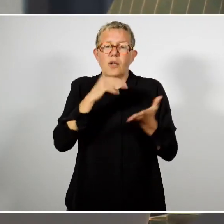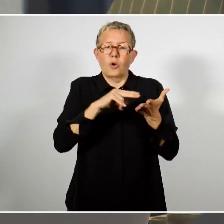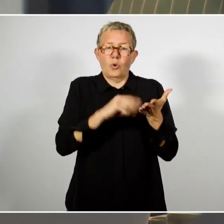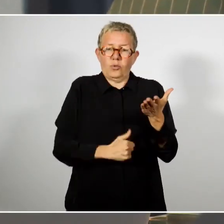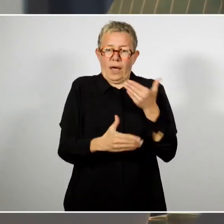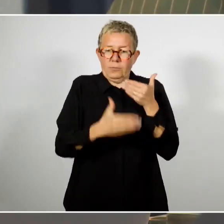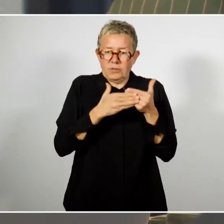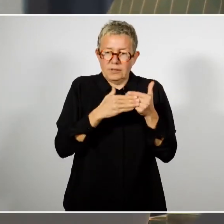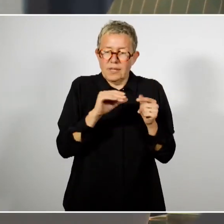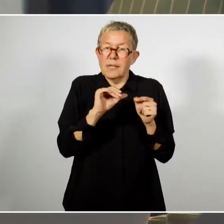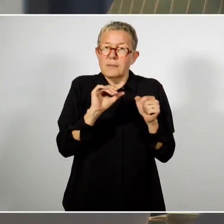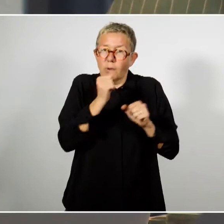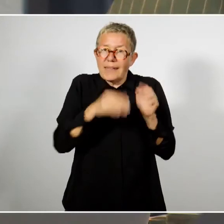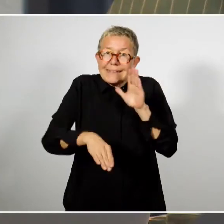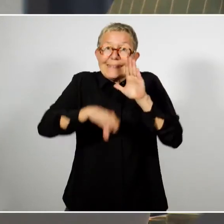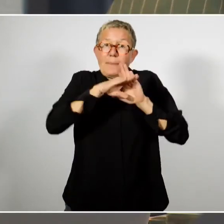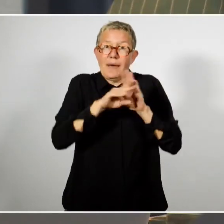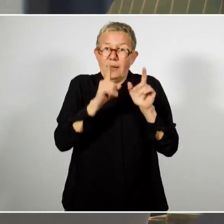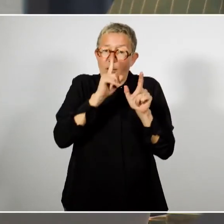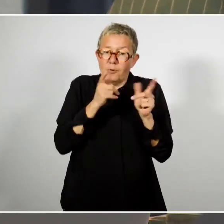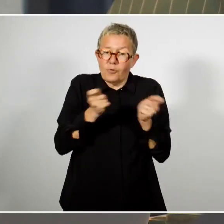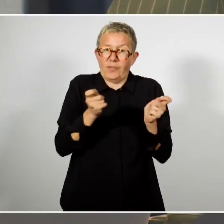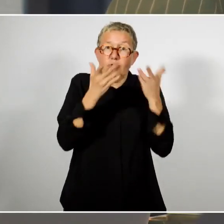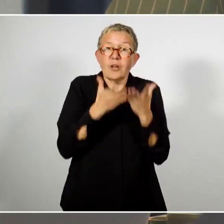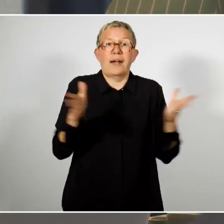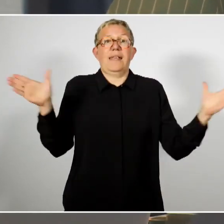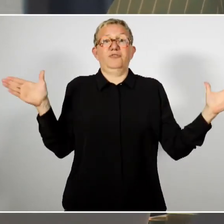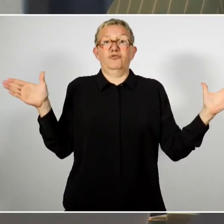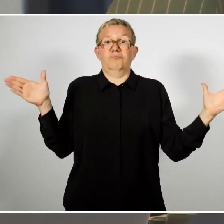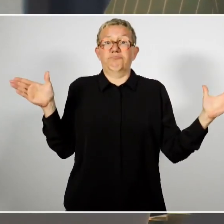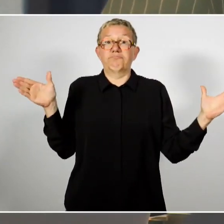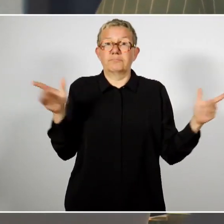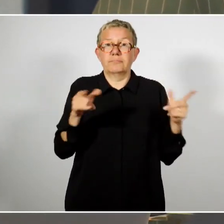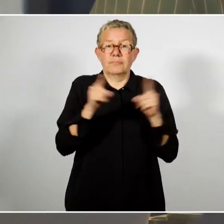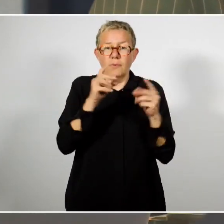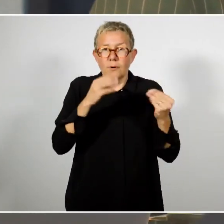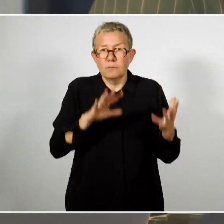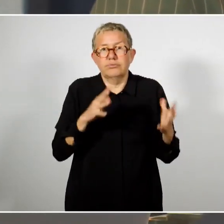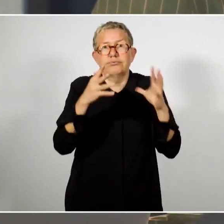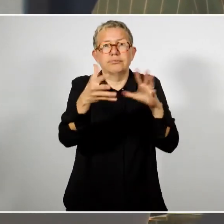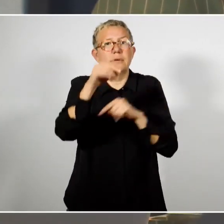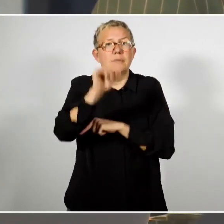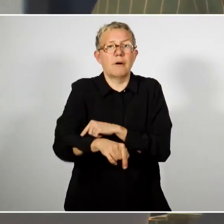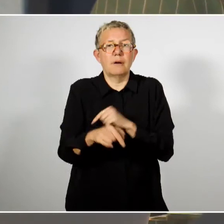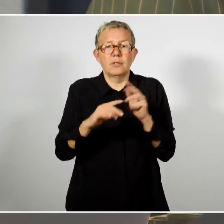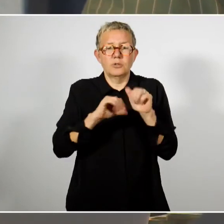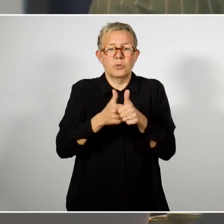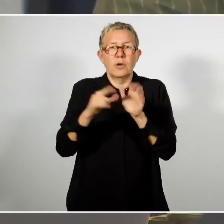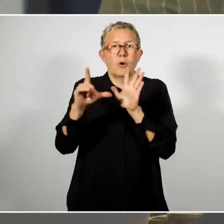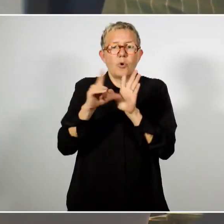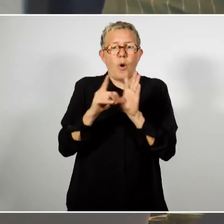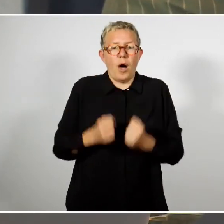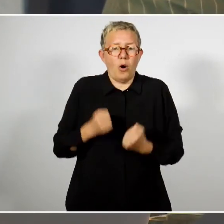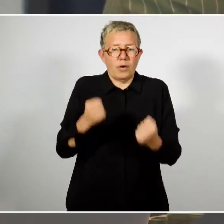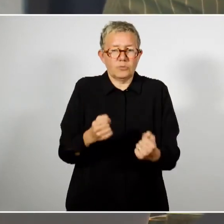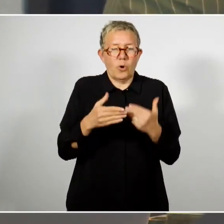la première composante d'un pacte de gouvernance plus large qui est amené à évoluer d'après la loi d'engagement et